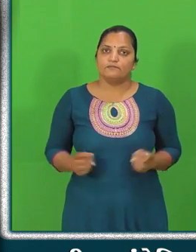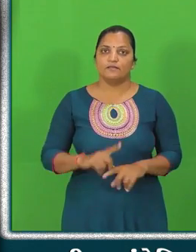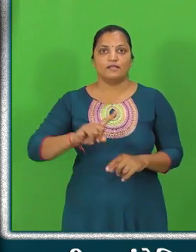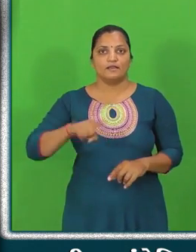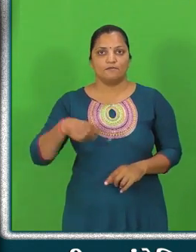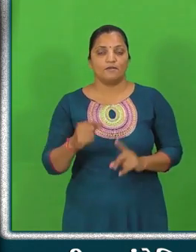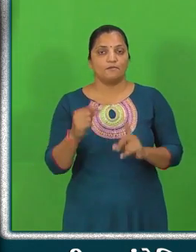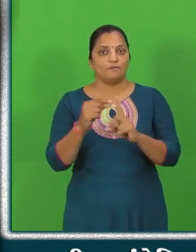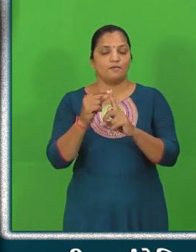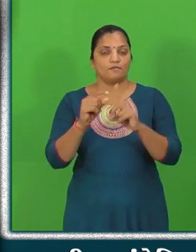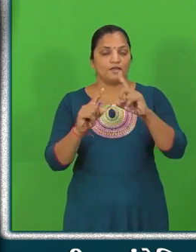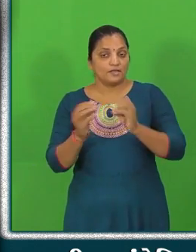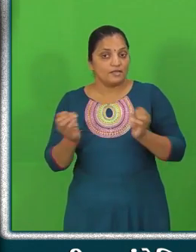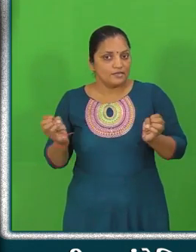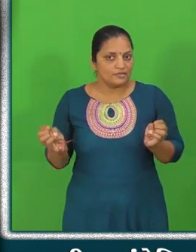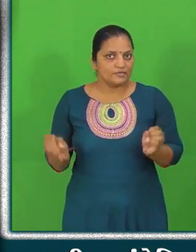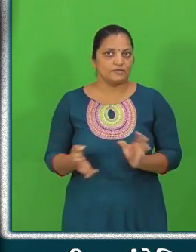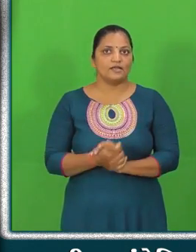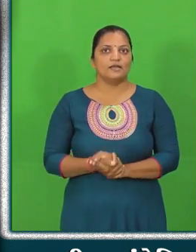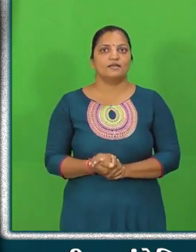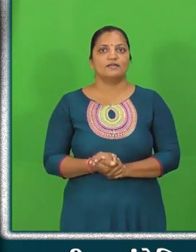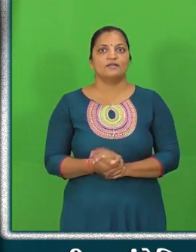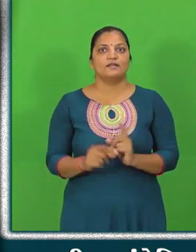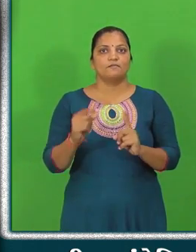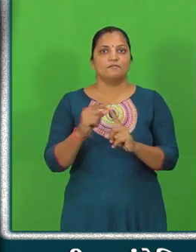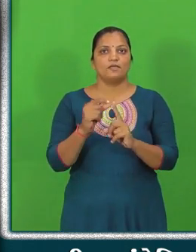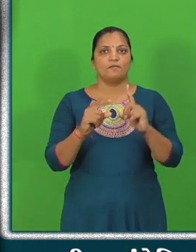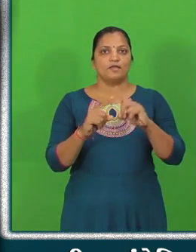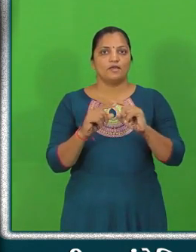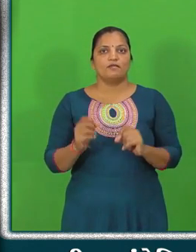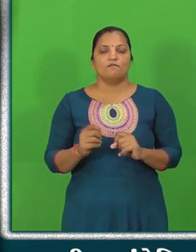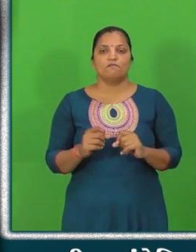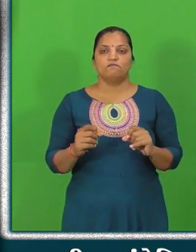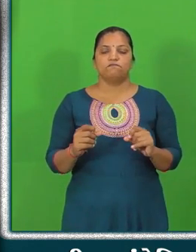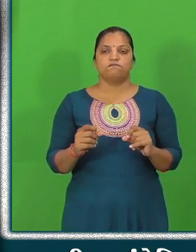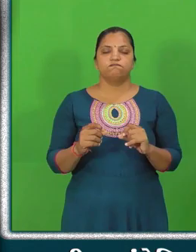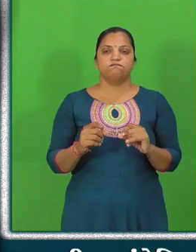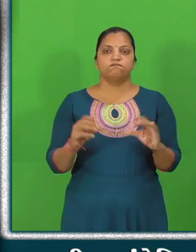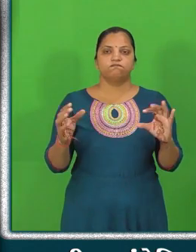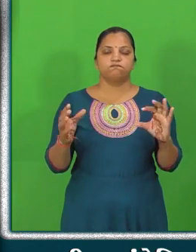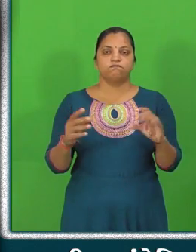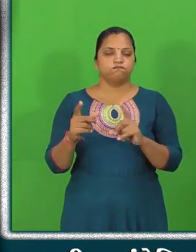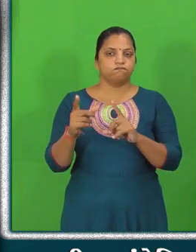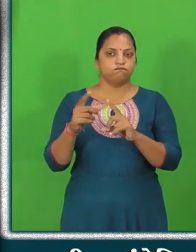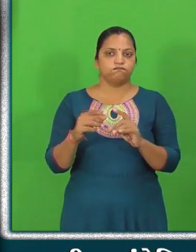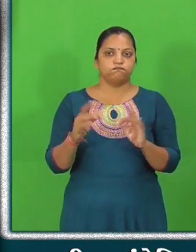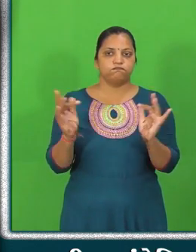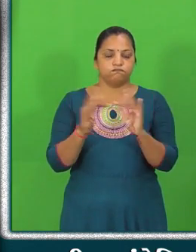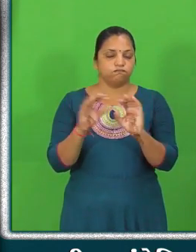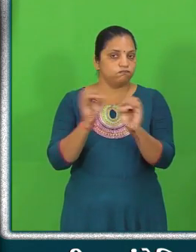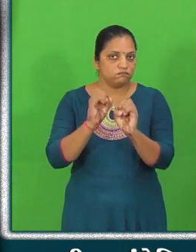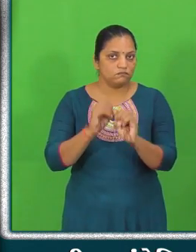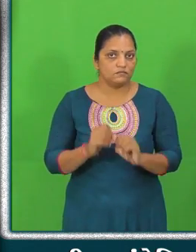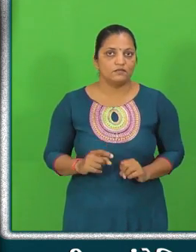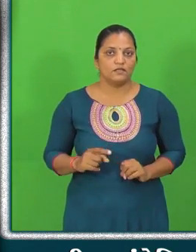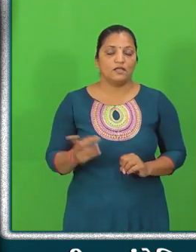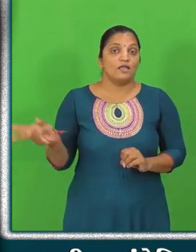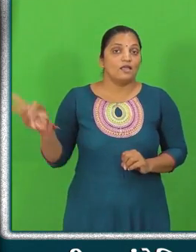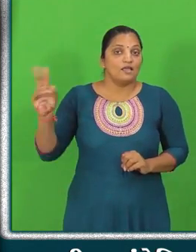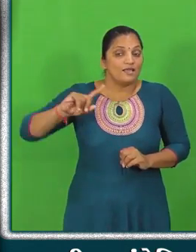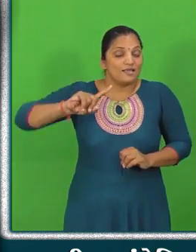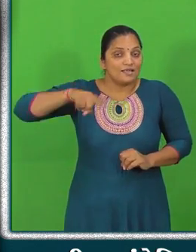કરીશું, પછી આપણી પીપીટી શરૂ કરશું, એટલે આપણો કોઈ વચ્ચે પીપીટી લેગ થવાનો કે કોઈ હેંગ થવાનો કોઈ પ્રશ્ન જ ના રહે, ઓકે, એટલે આવતીકાલે